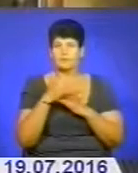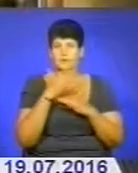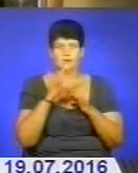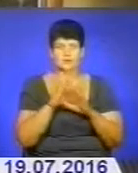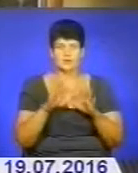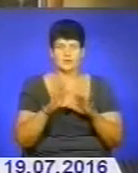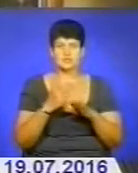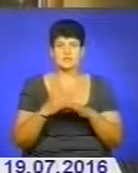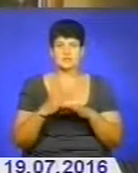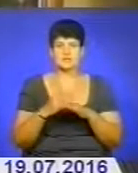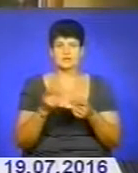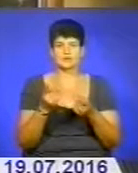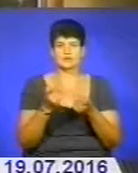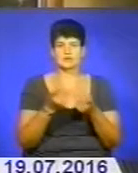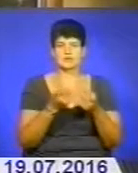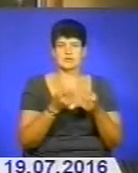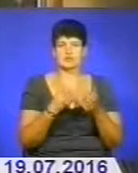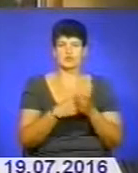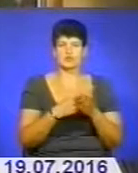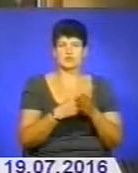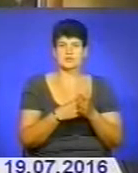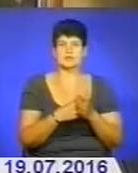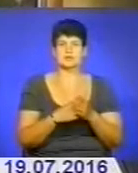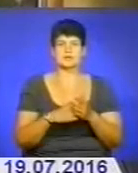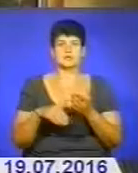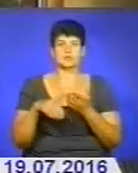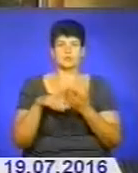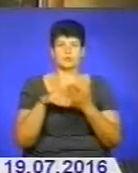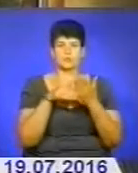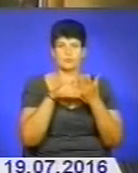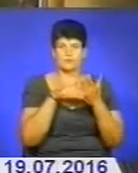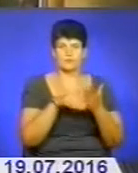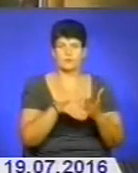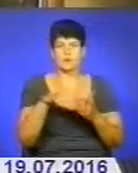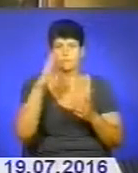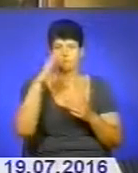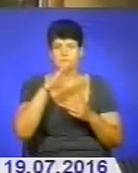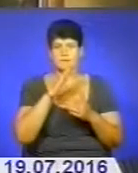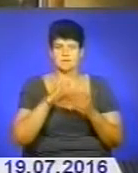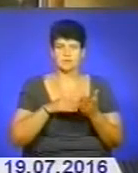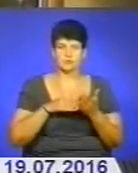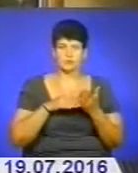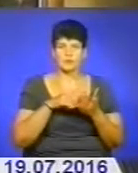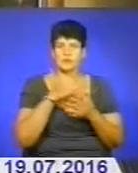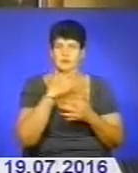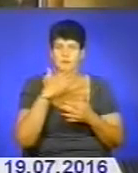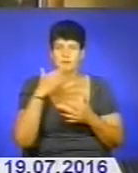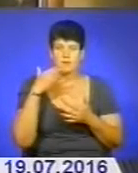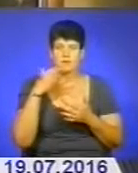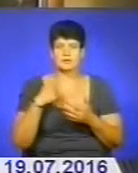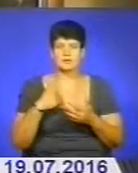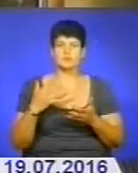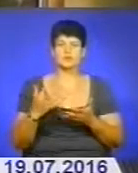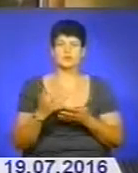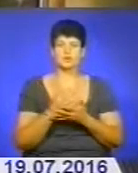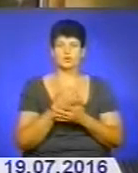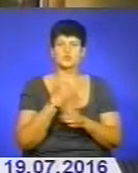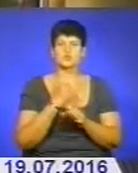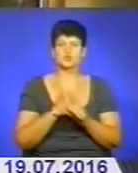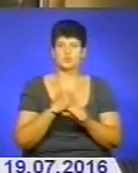Частину задіювали із бюджету, частину із спонсорської допомоги. Батьки допомагали дуже багато. І нам вдалося